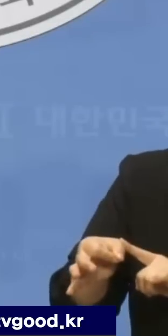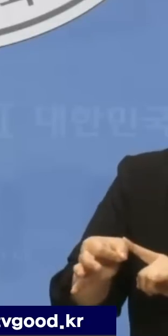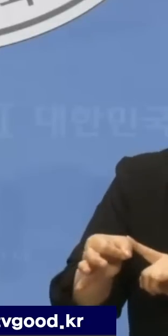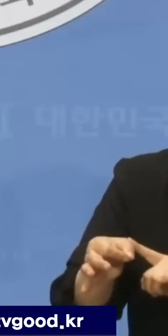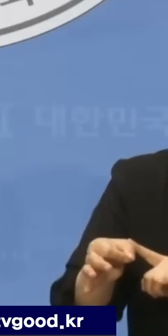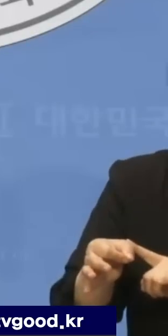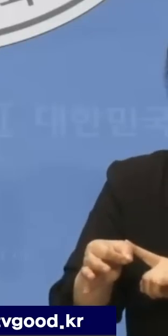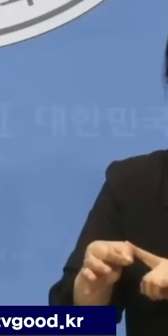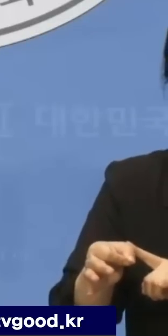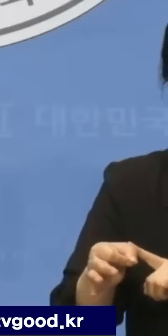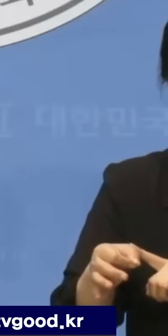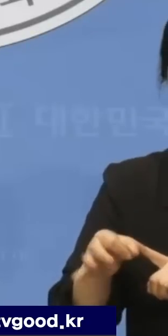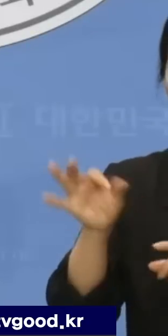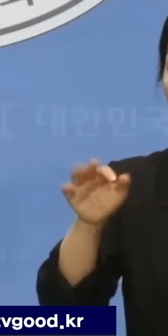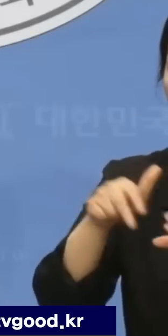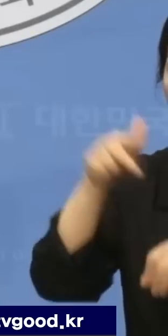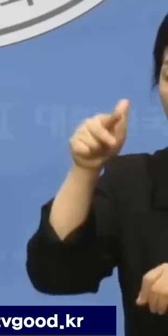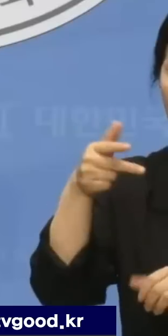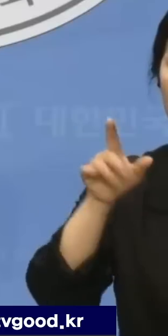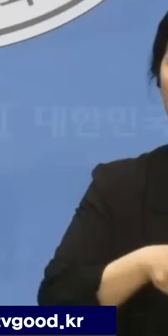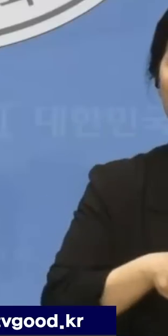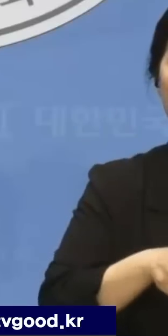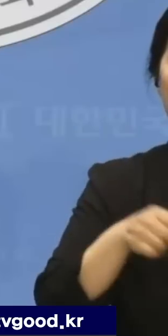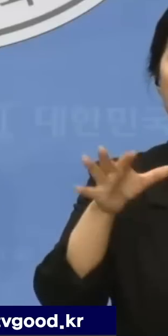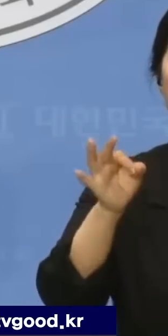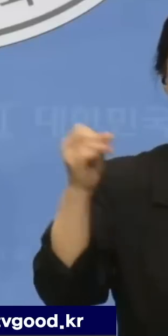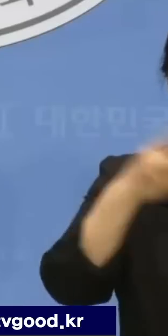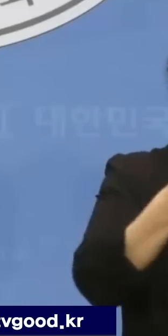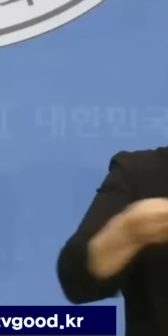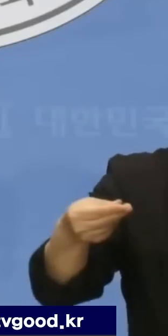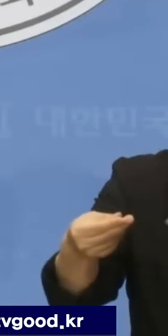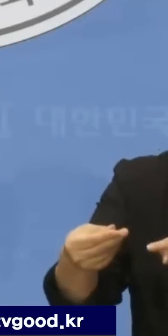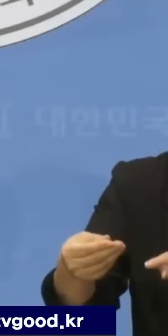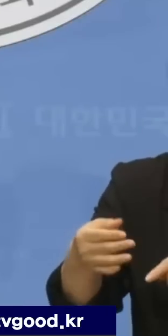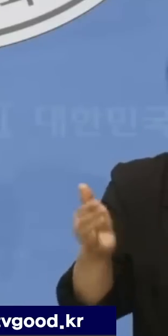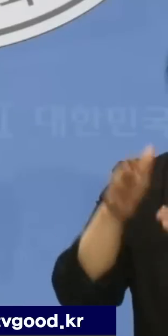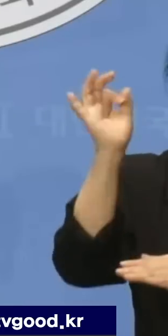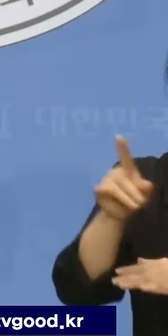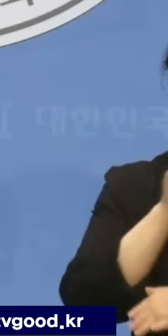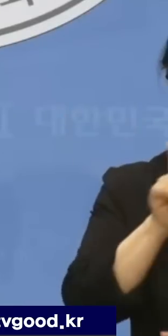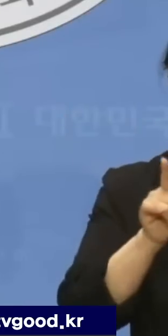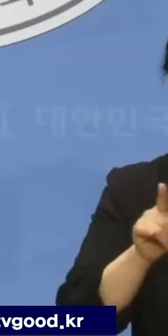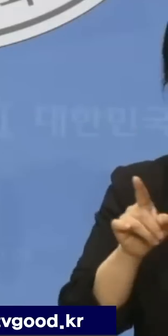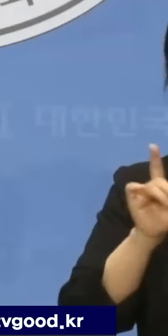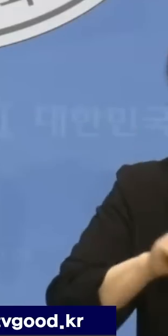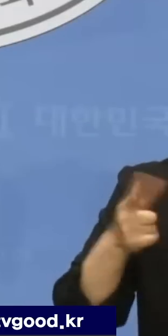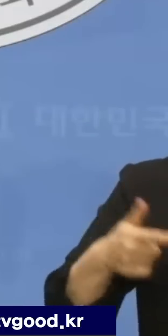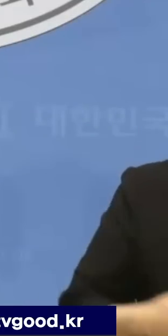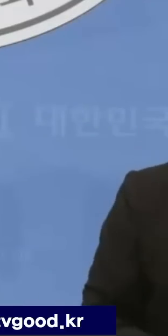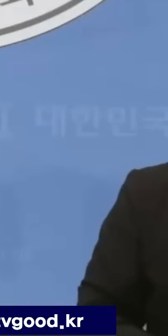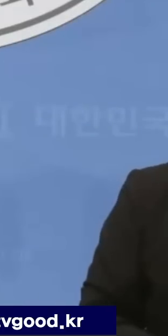추가로 빚을 내줄 테니 그 집을 사라는 정부여당의 주장은 남의 얘기일뿐입니다 야당의 주장을